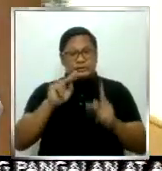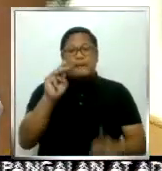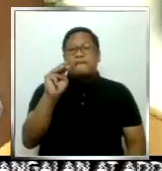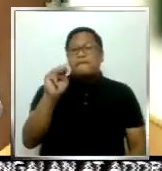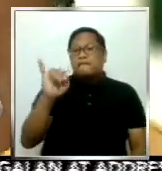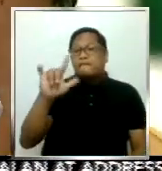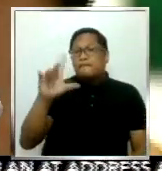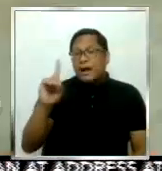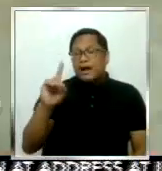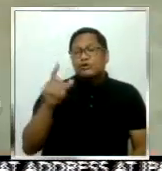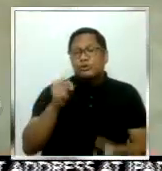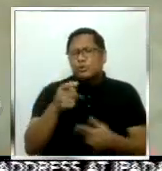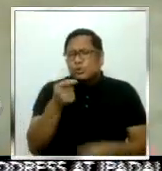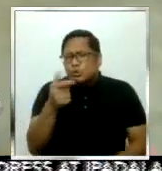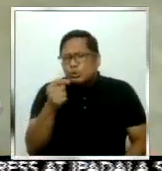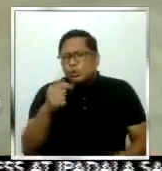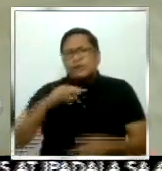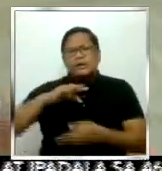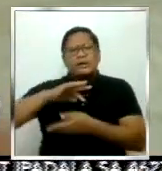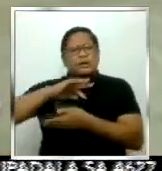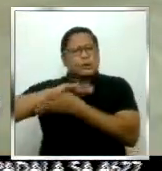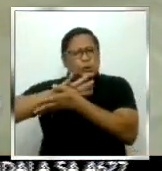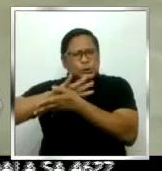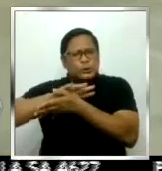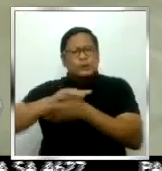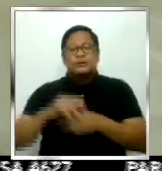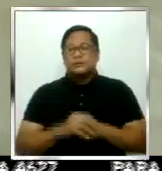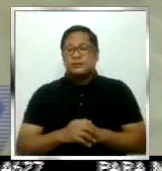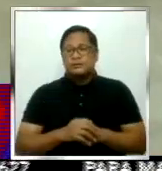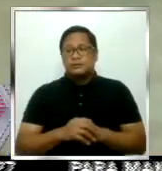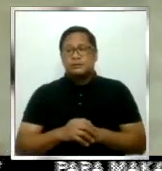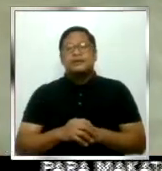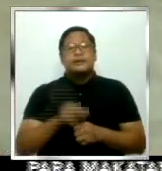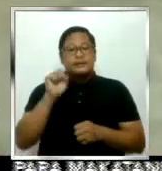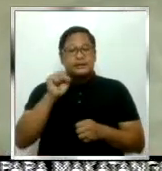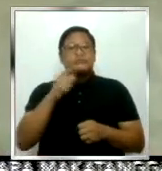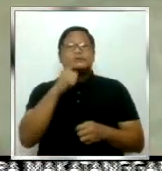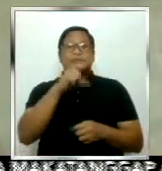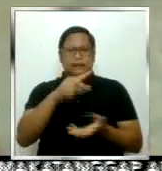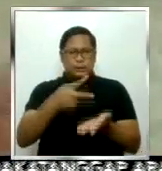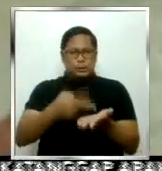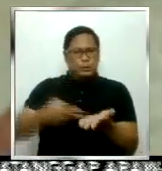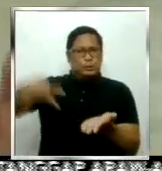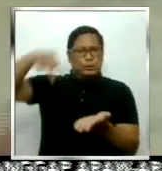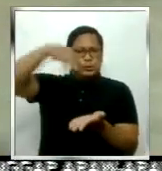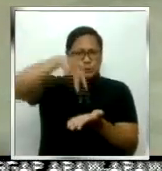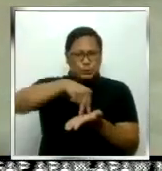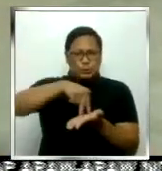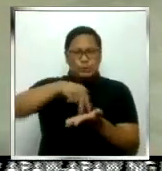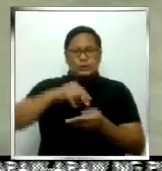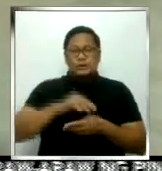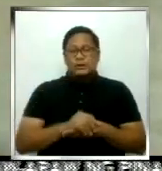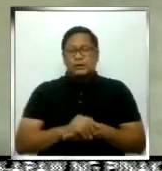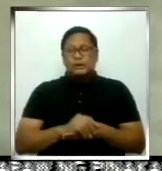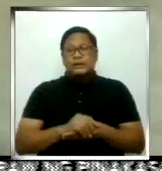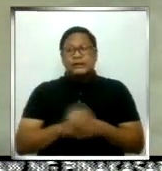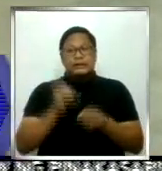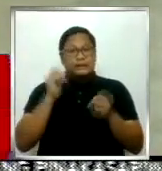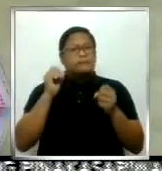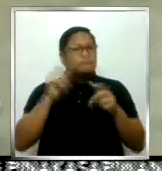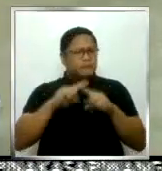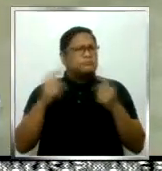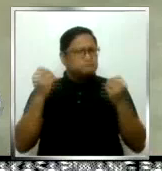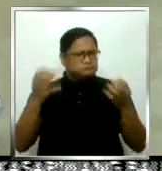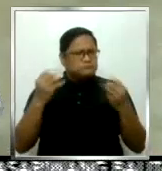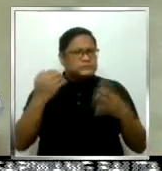kaso. Swerte lang na na-recover kami, naka-recover kami. Pag maraming namamatay